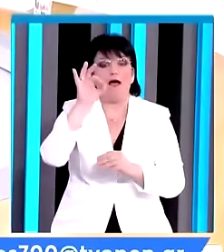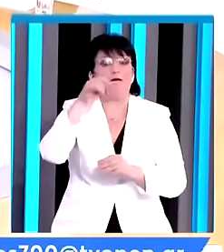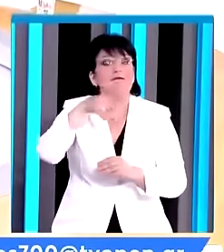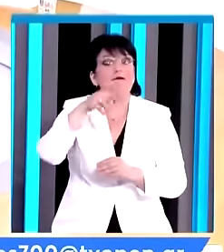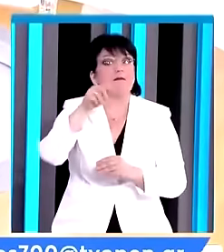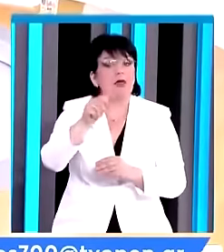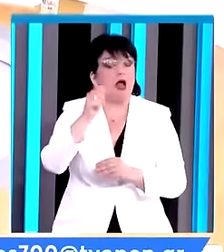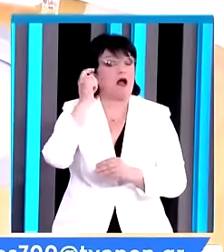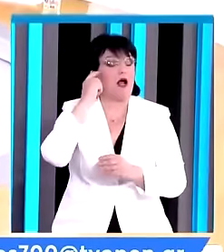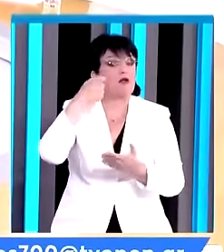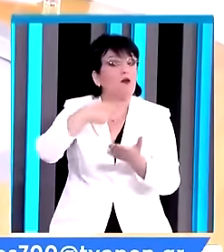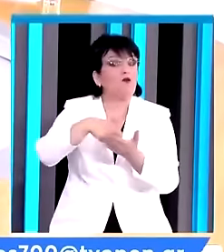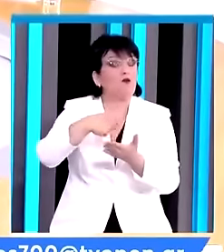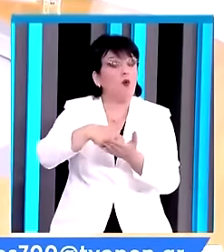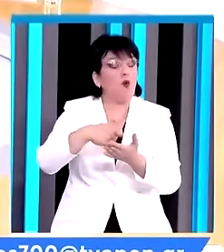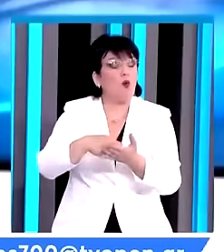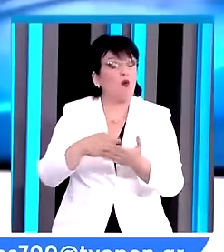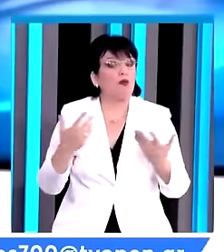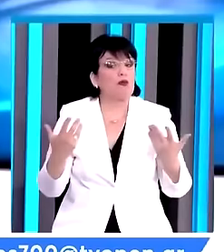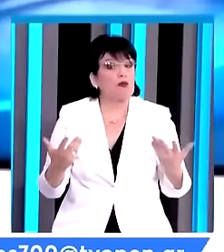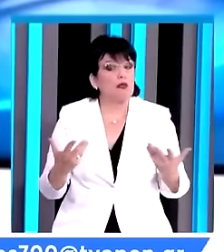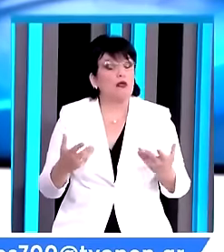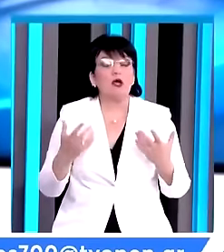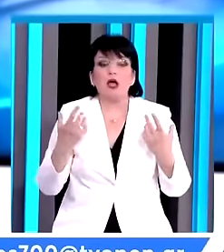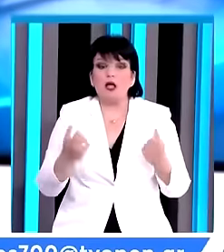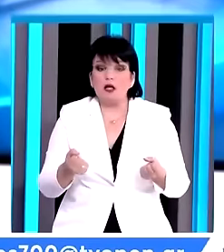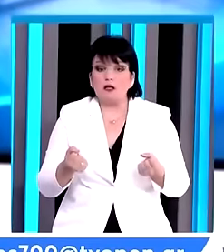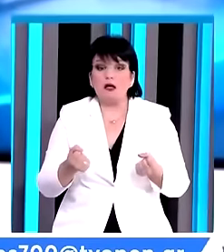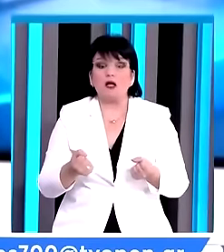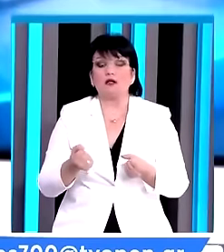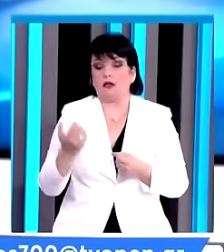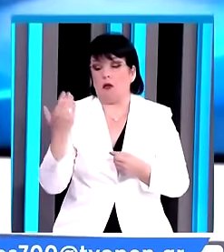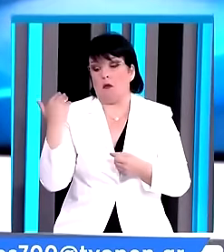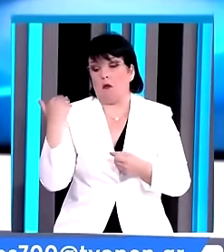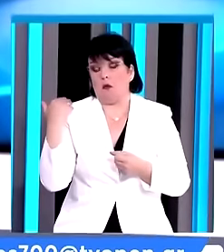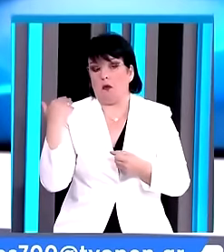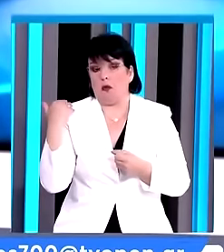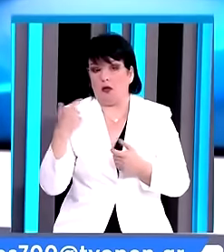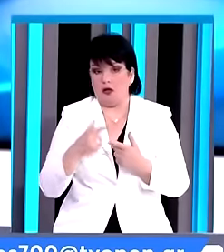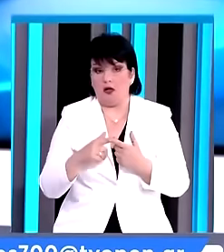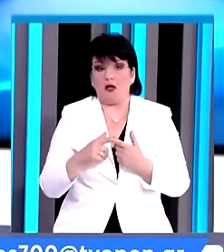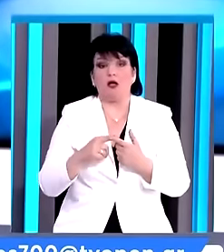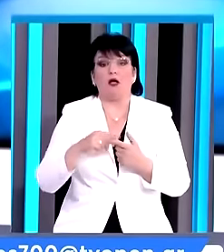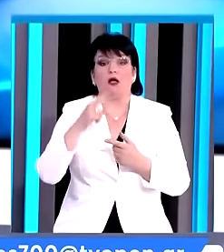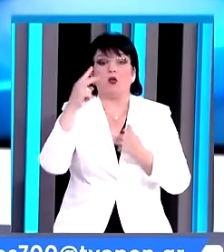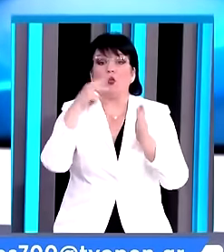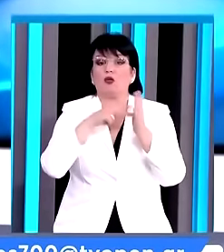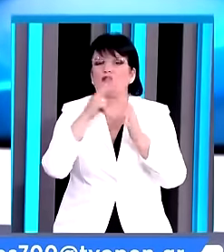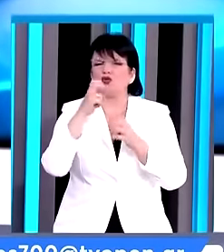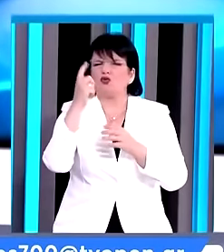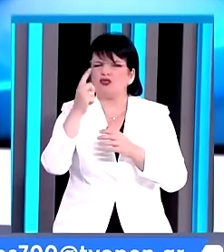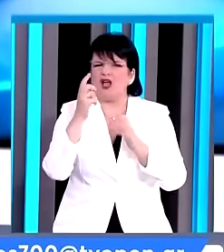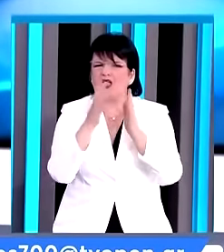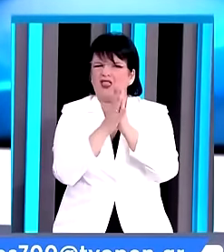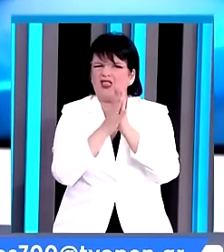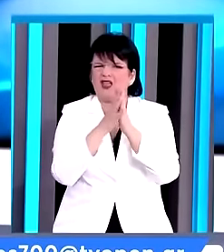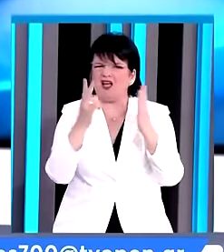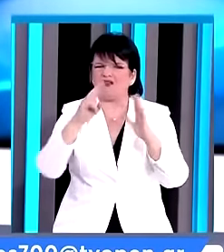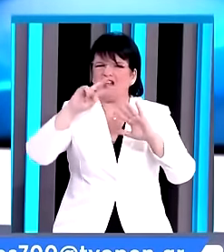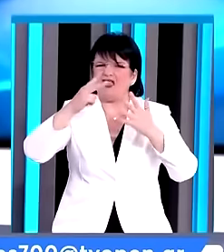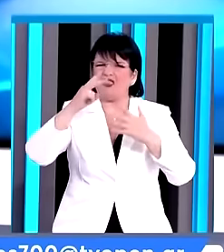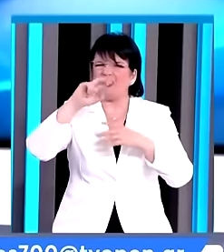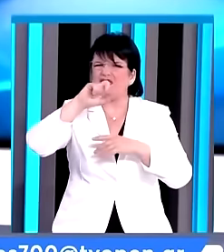για να το καταλάβω, νομίζω ότι το ΦΠΑ την τελευταία, το 21 ήταν 17 δις